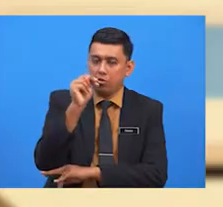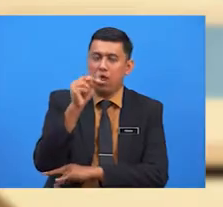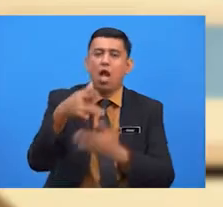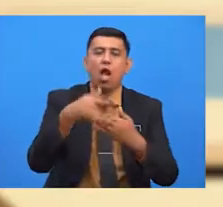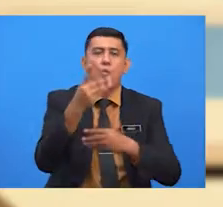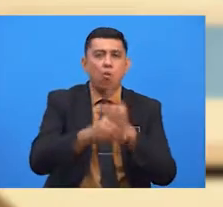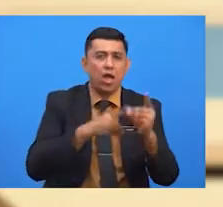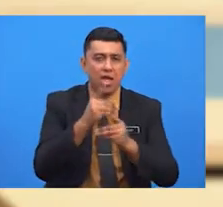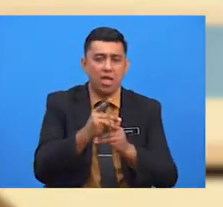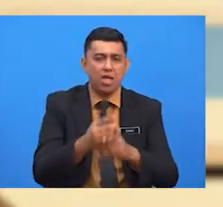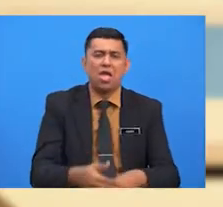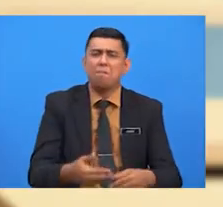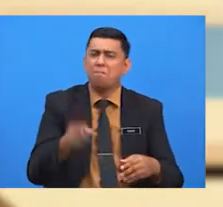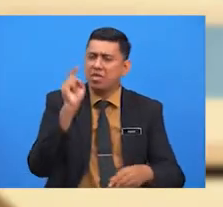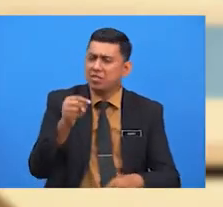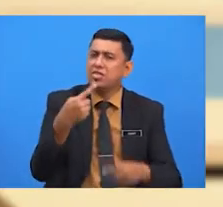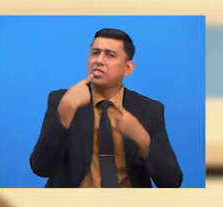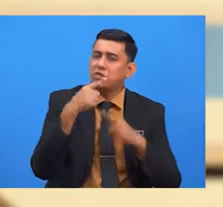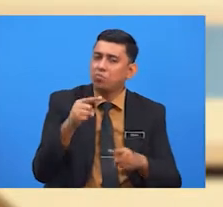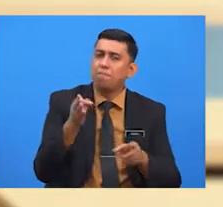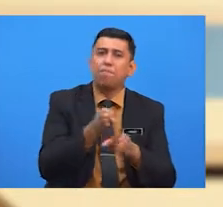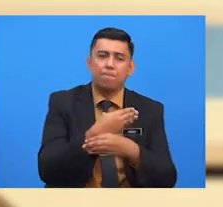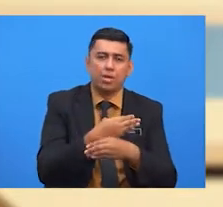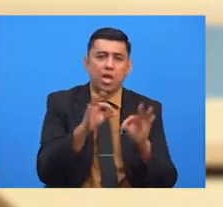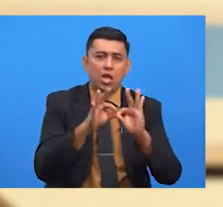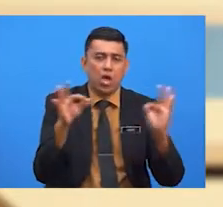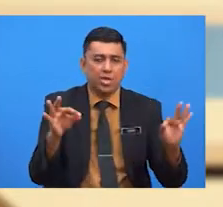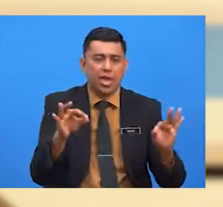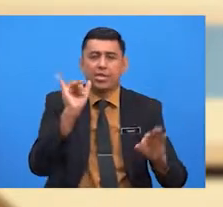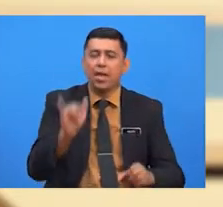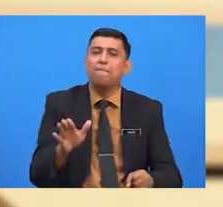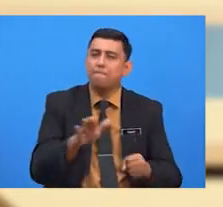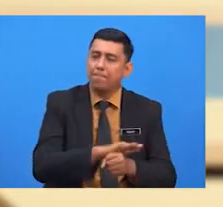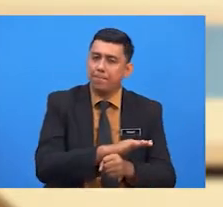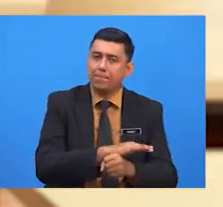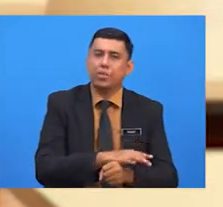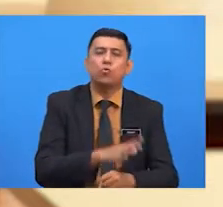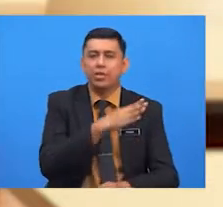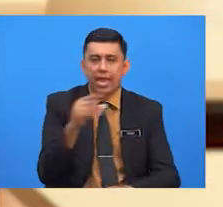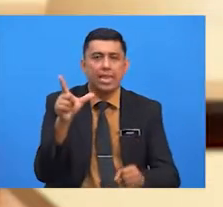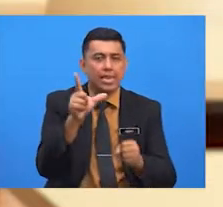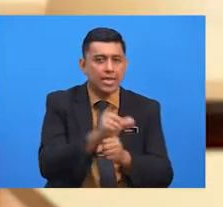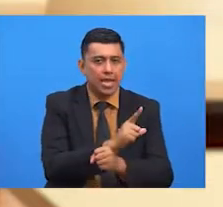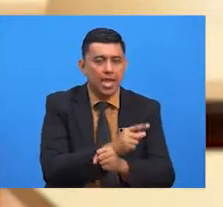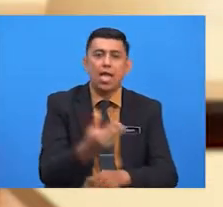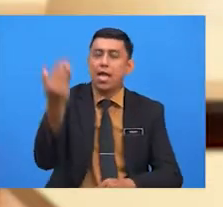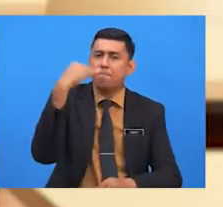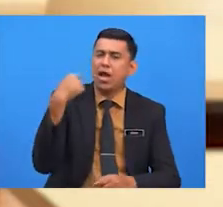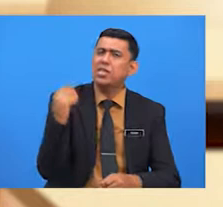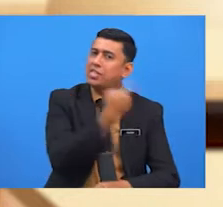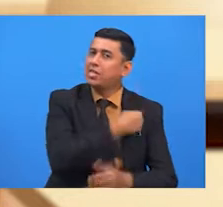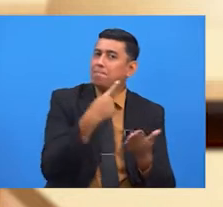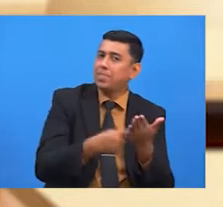Murid-murid mesti menjawab soalan ini dalam bentuk ayat yang penuh dan lengkap. Mari kita